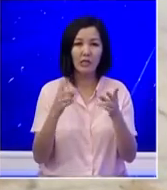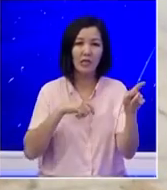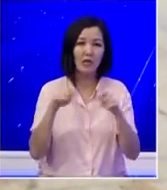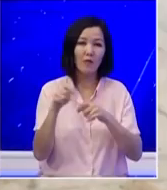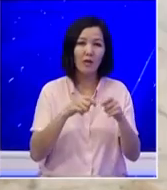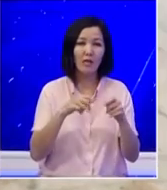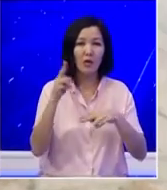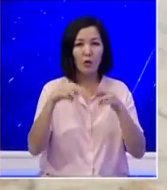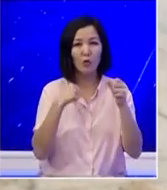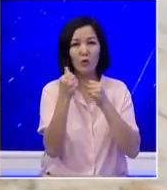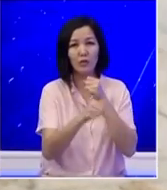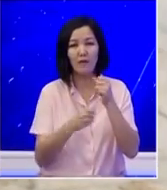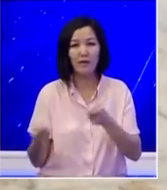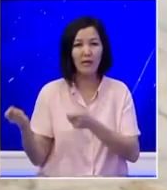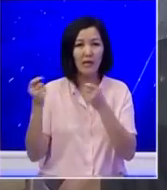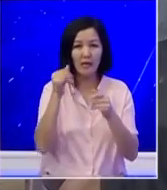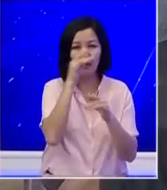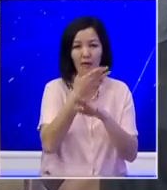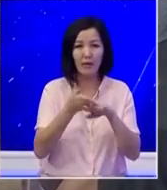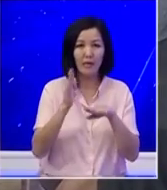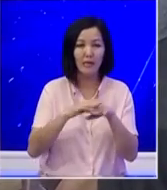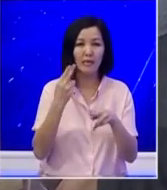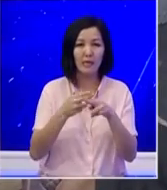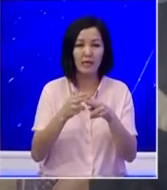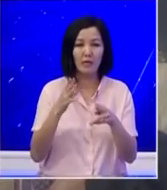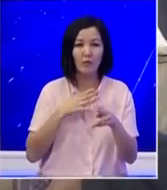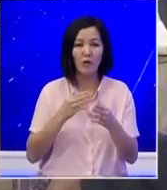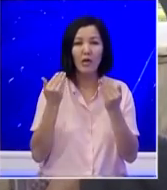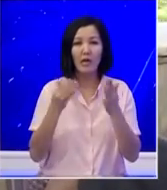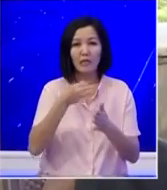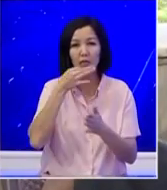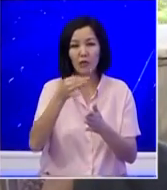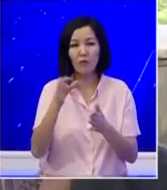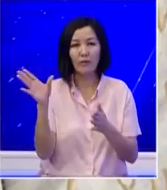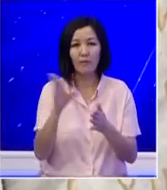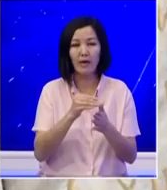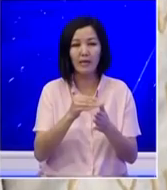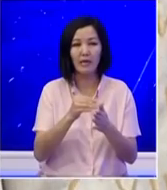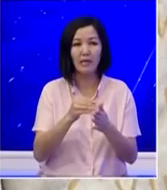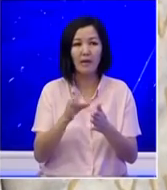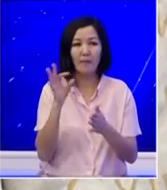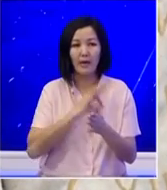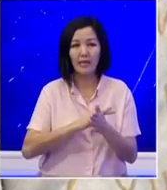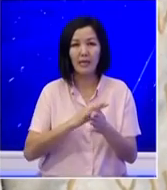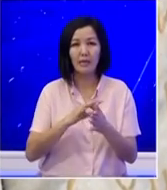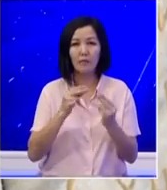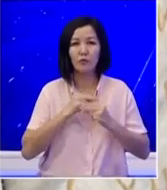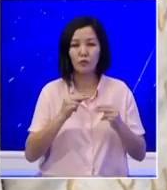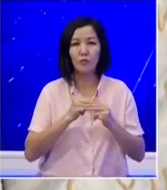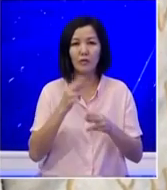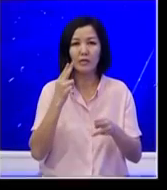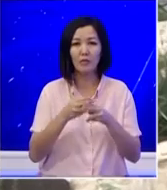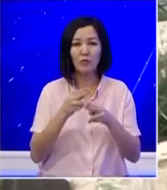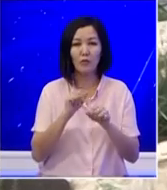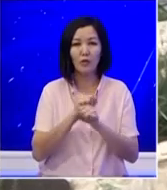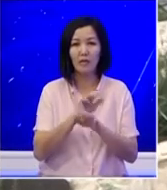құрылыс материалдары уақытылы жеткізілмей қол байлады. Десе де жауаптылар қолда бар материалды кәдеге жаратып, жұмысты күтірпеуге